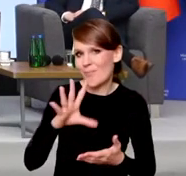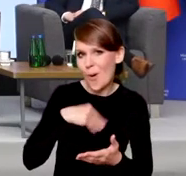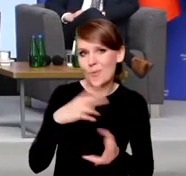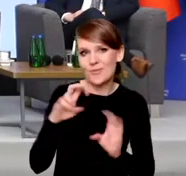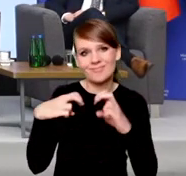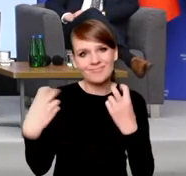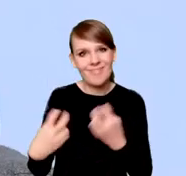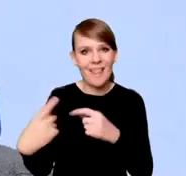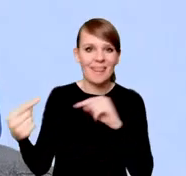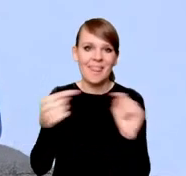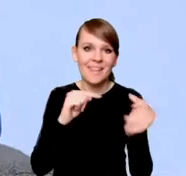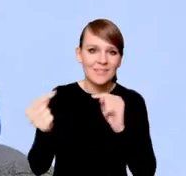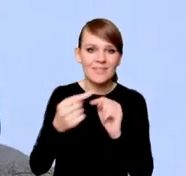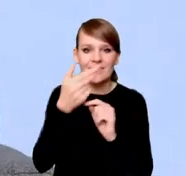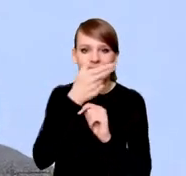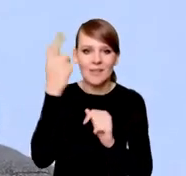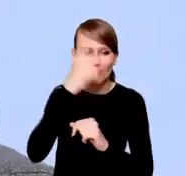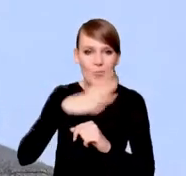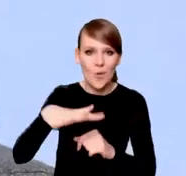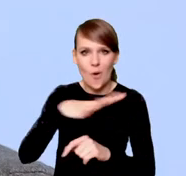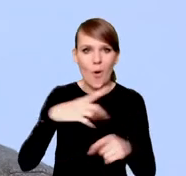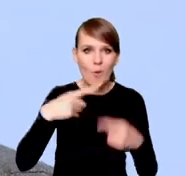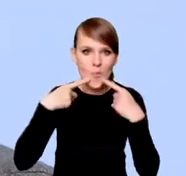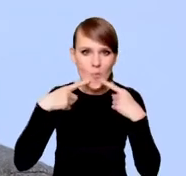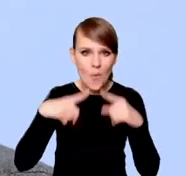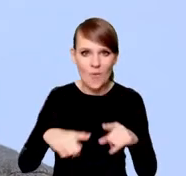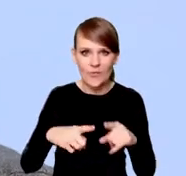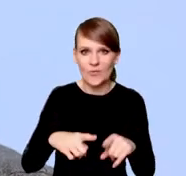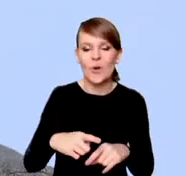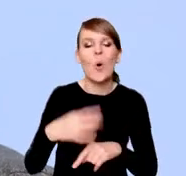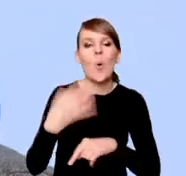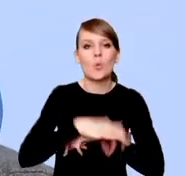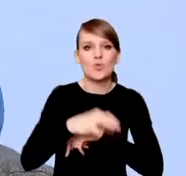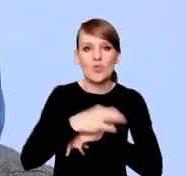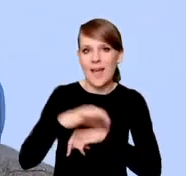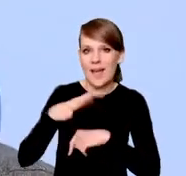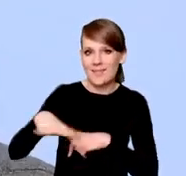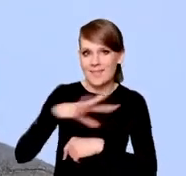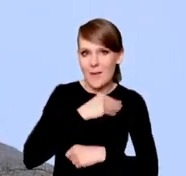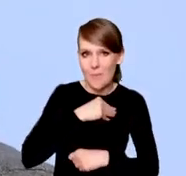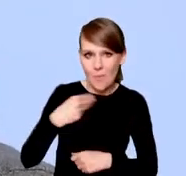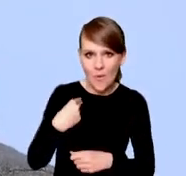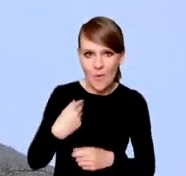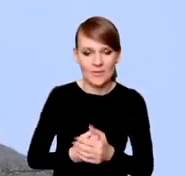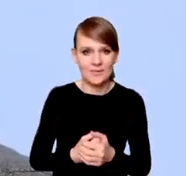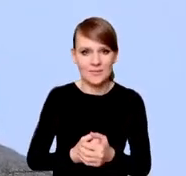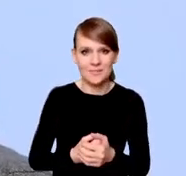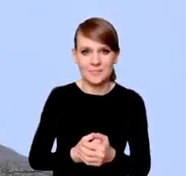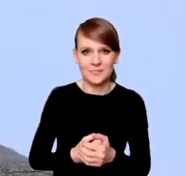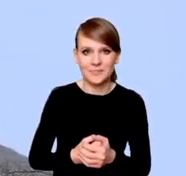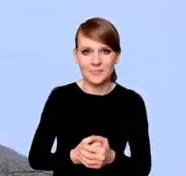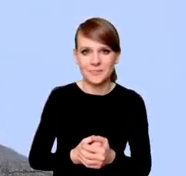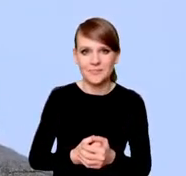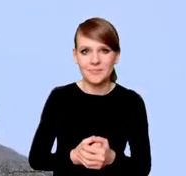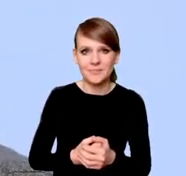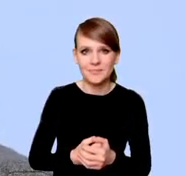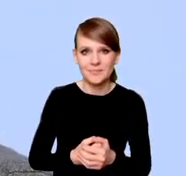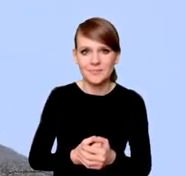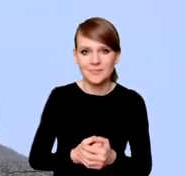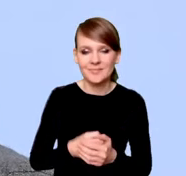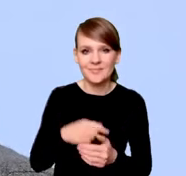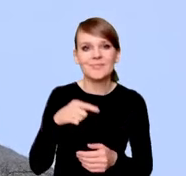temat społecznej odpowiedzialności polskich uczelni. To jest już kolejne